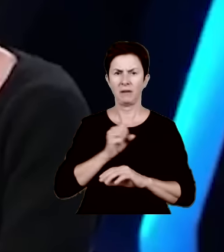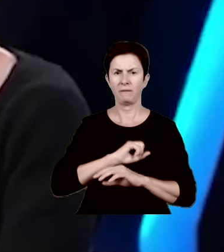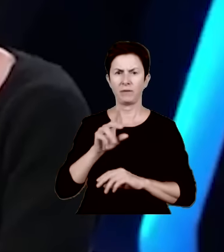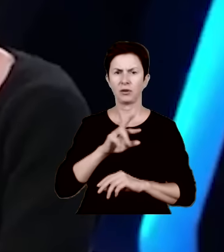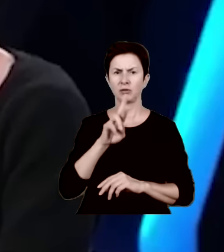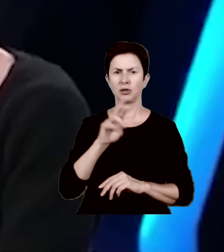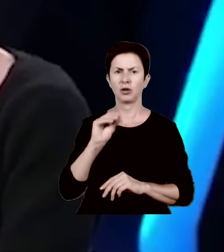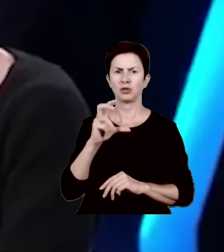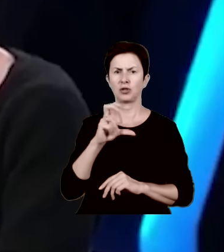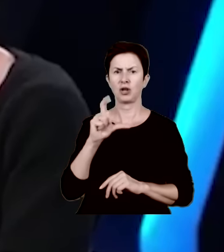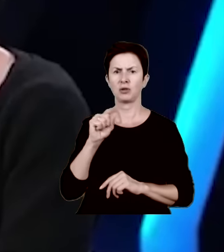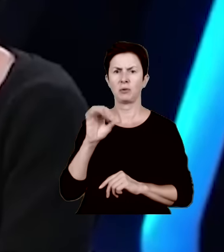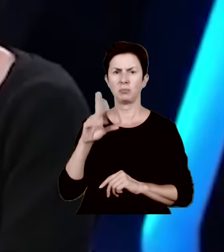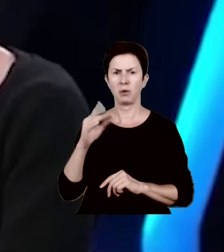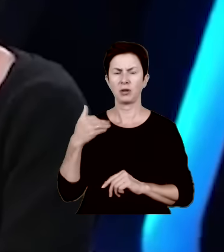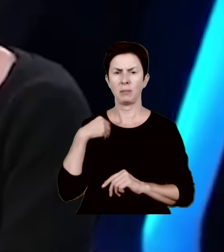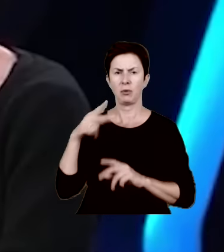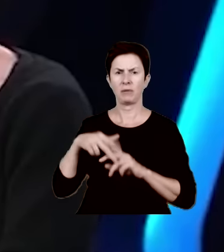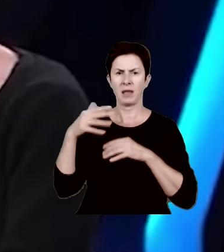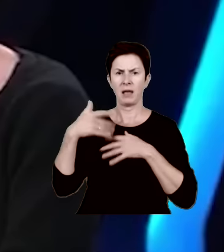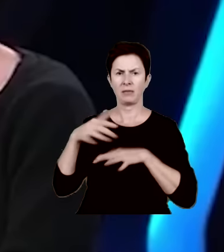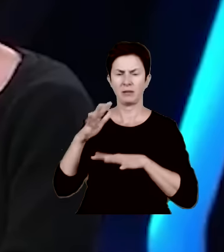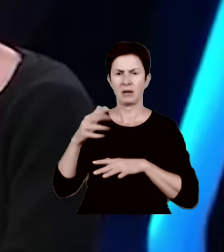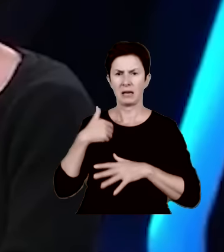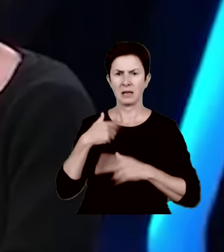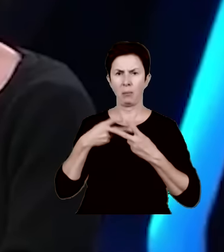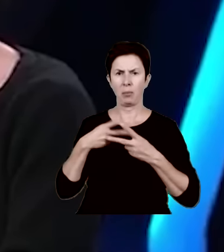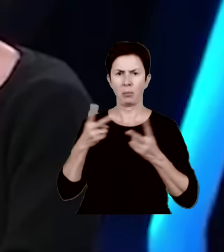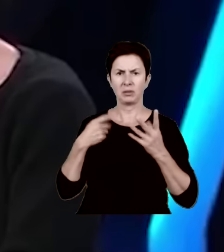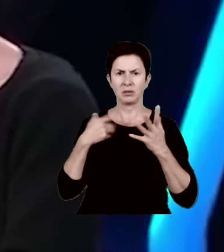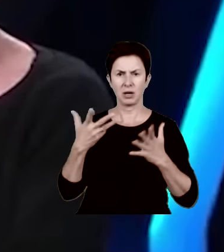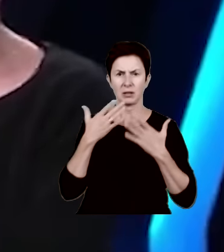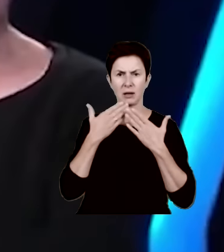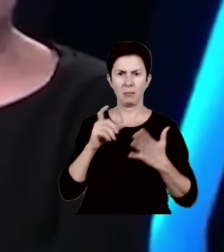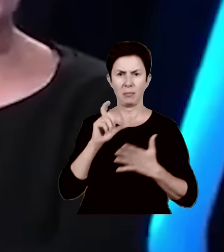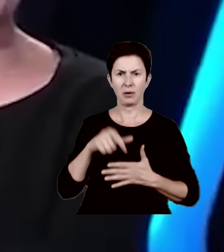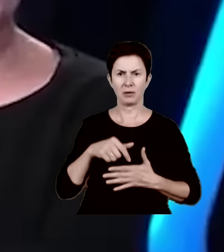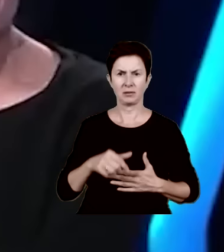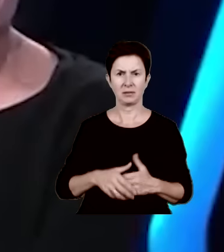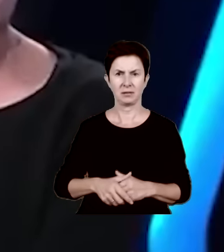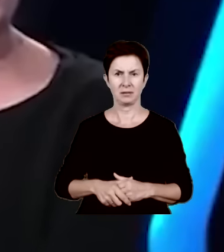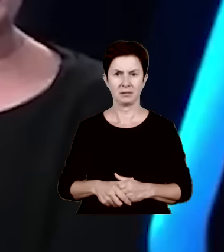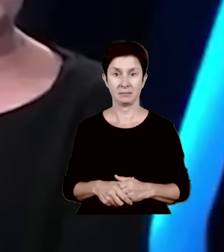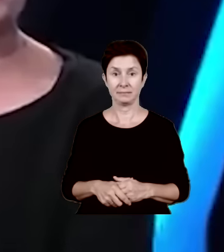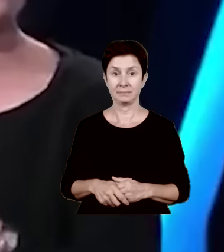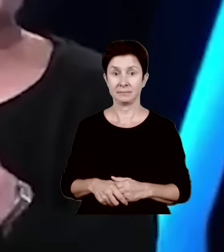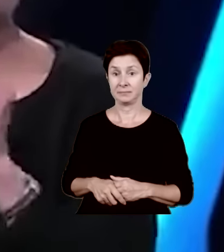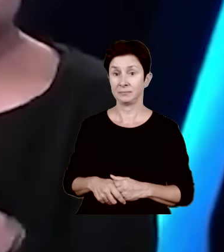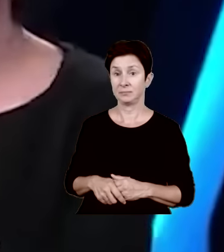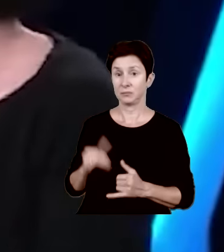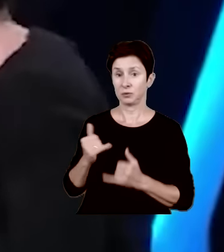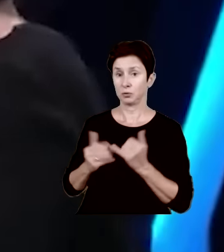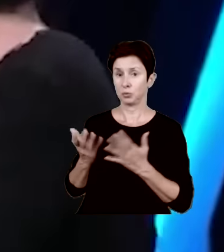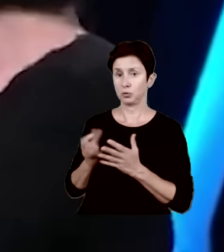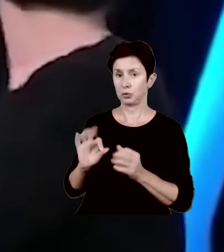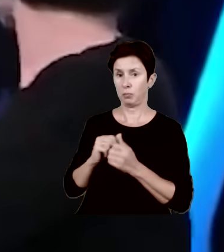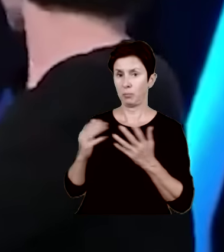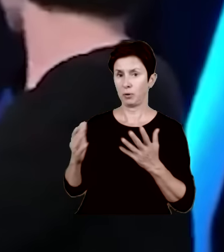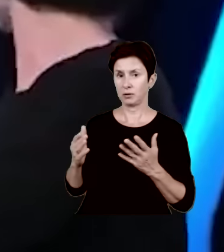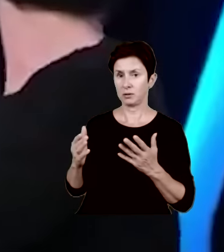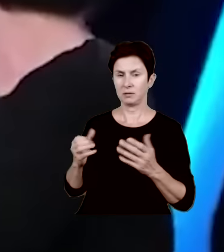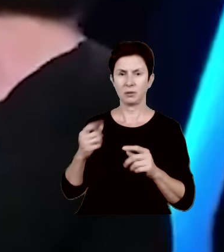Był na demonstracji, za co chciałbym mu publicznie podziękować. Ja byłem jako dziennikarz, tylko jako solidaryzując się. Podziękowania to krótko dosłownie... krótka